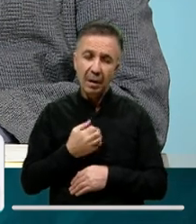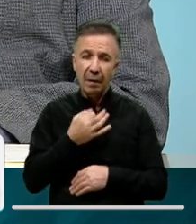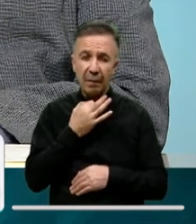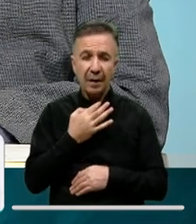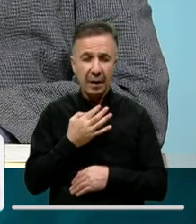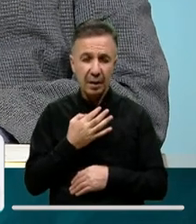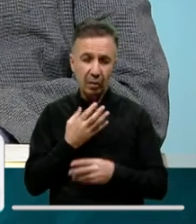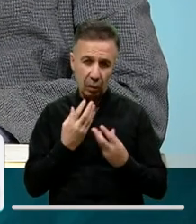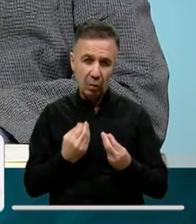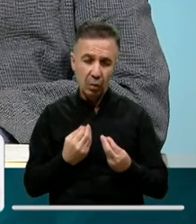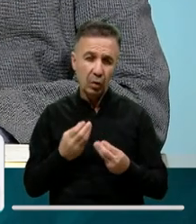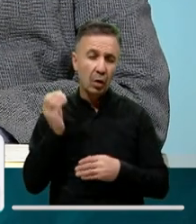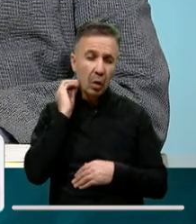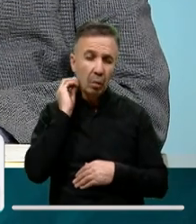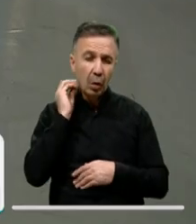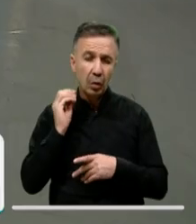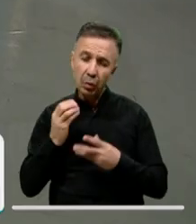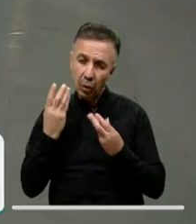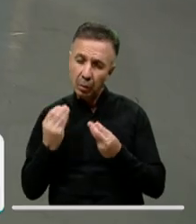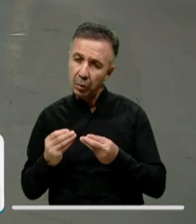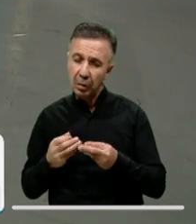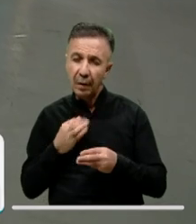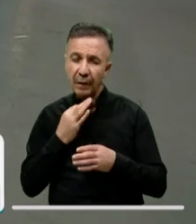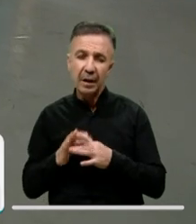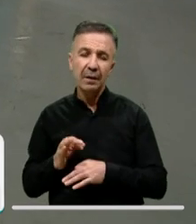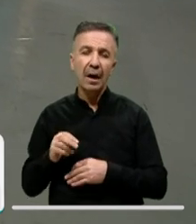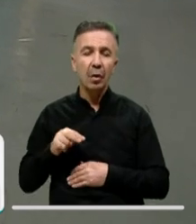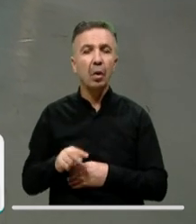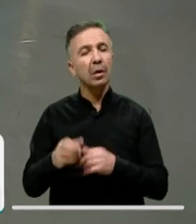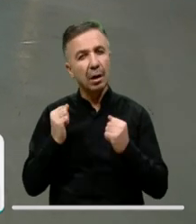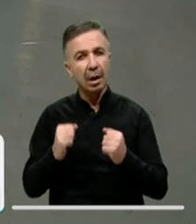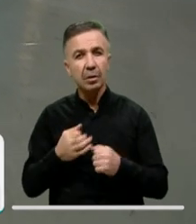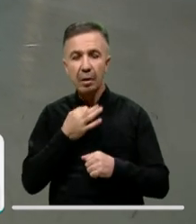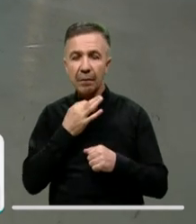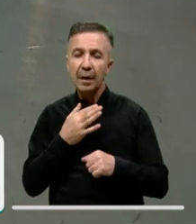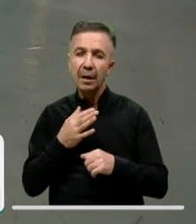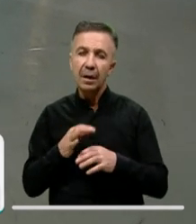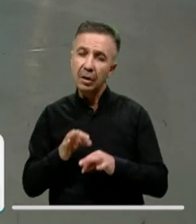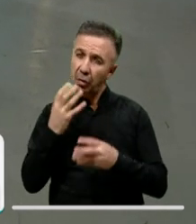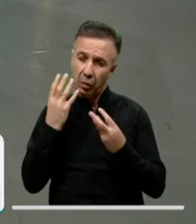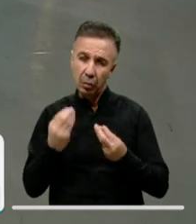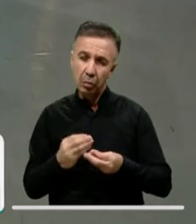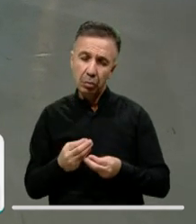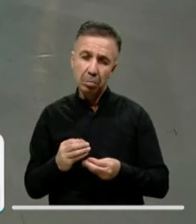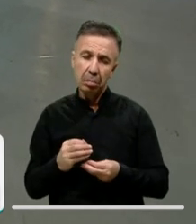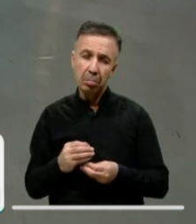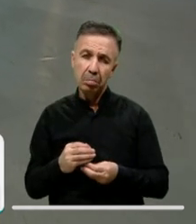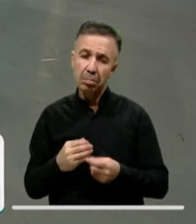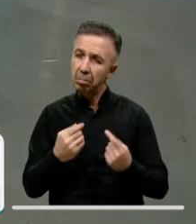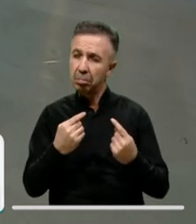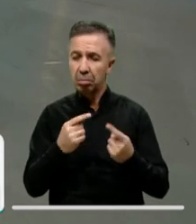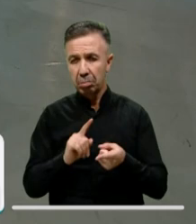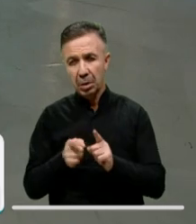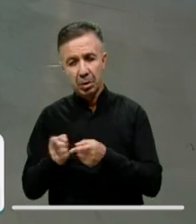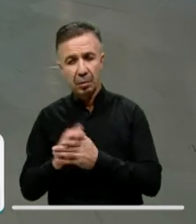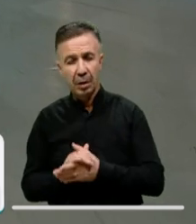fakirdir. Ya da borçlu fakirdir veya yolda kalmıştır. O da o anda fakirdir, öyle değil mi? Ya da Allah yolunda